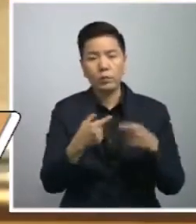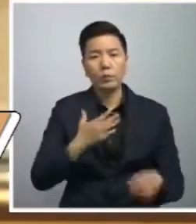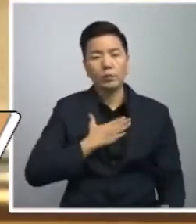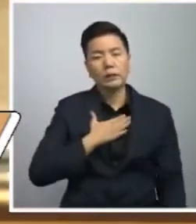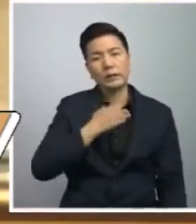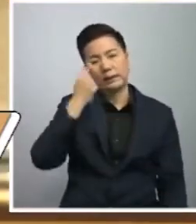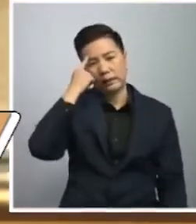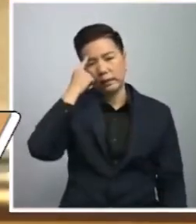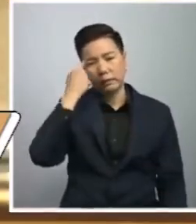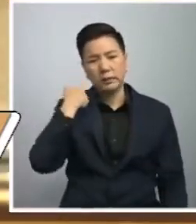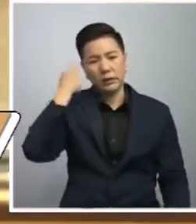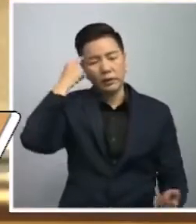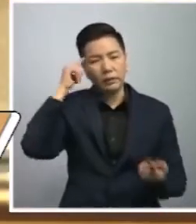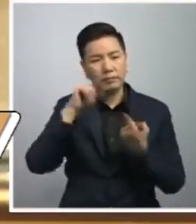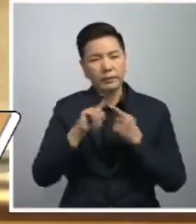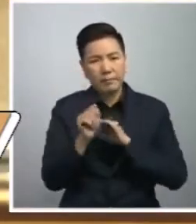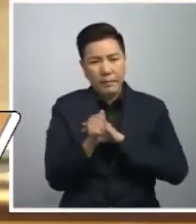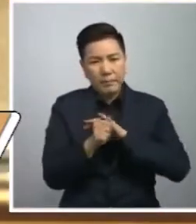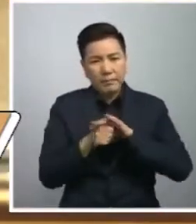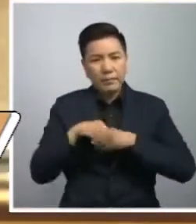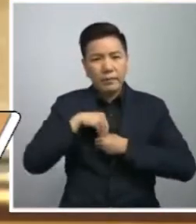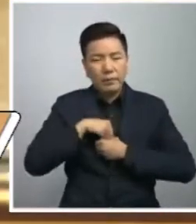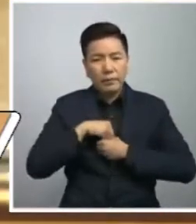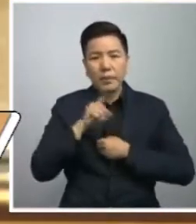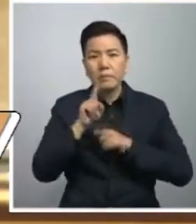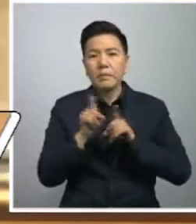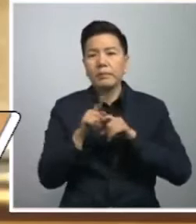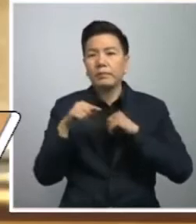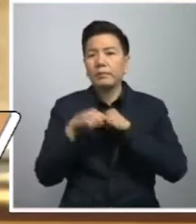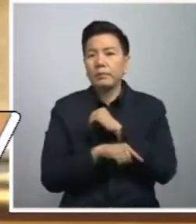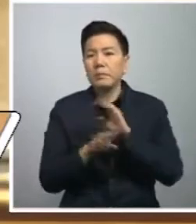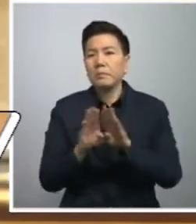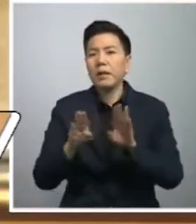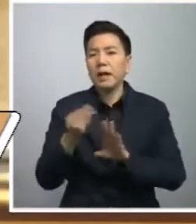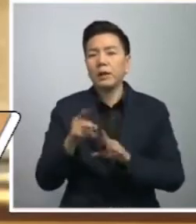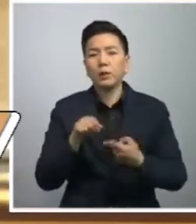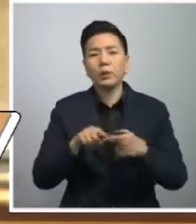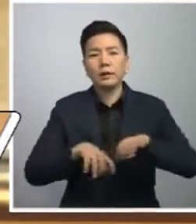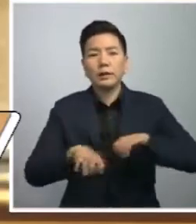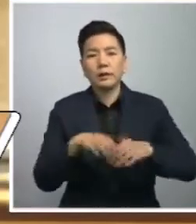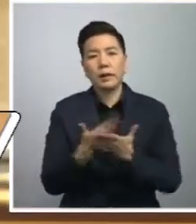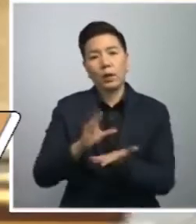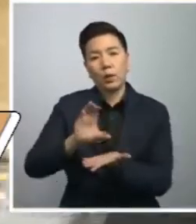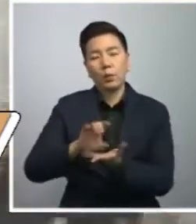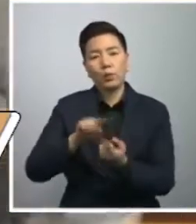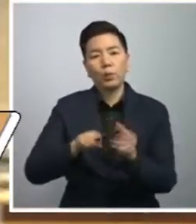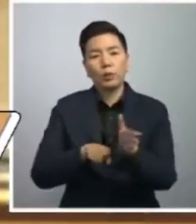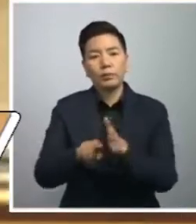ว่ามีเจตนาแอบแฝงอยู่เรื่องหนึ่งคือเปิดช่องให้ทุจริตในการบริหารงบโควิ